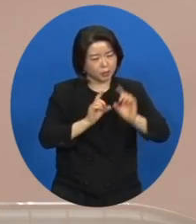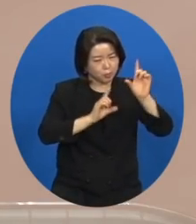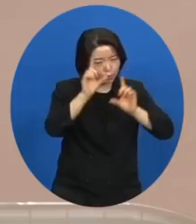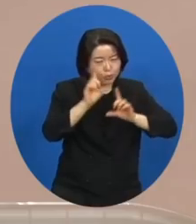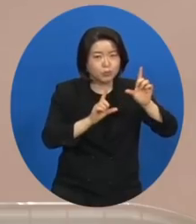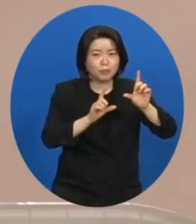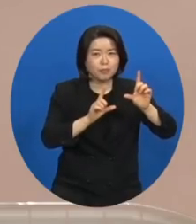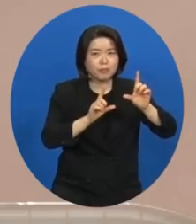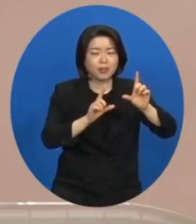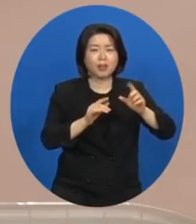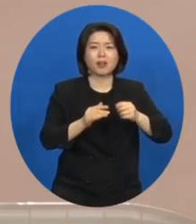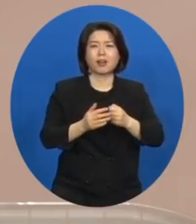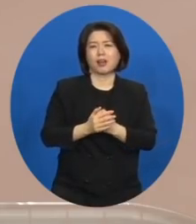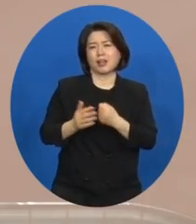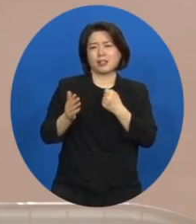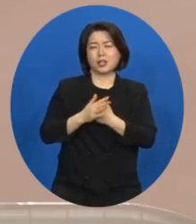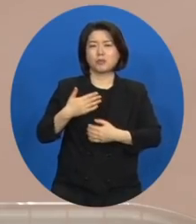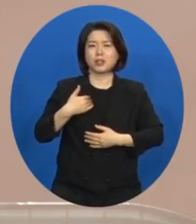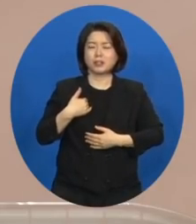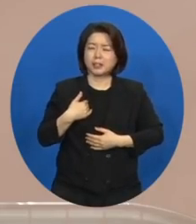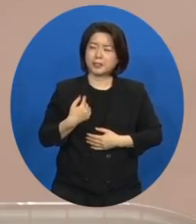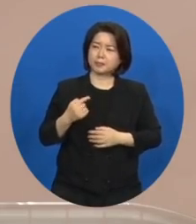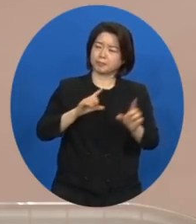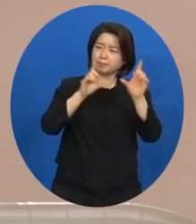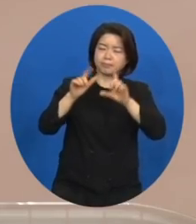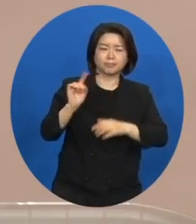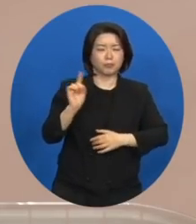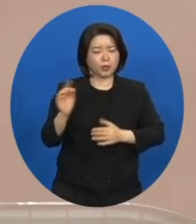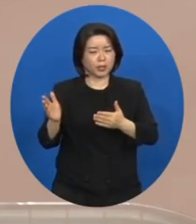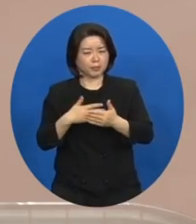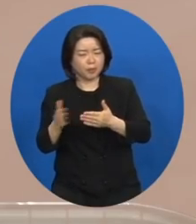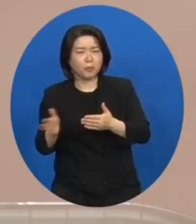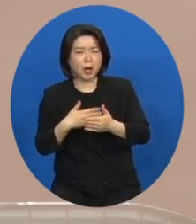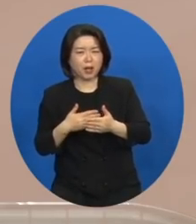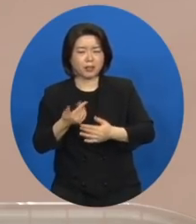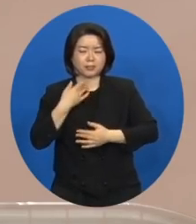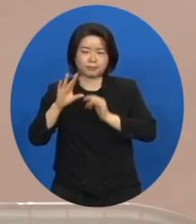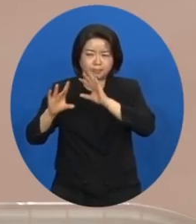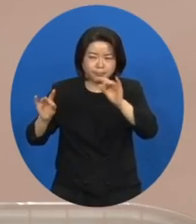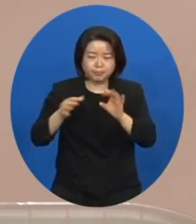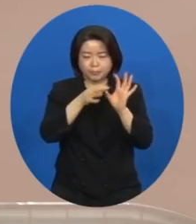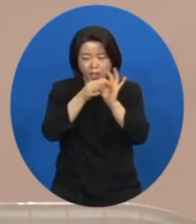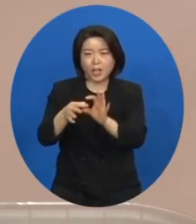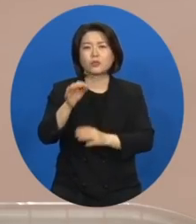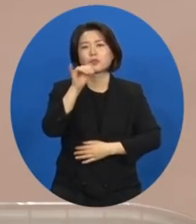그러니까 우리가 계속 뭔가 공허한 거죠 목마른 거예요